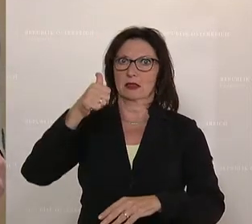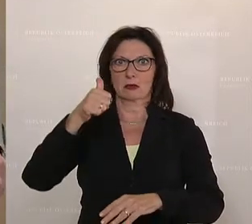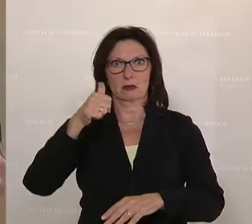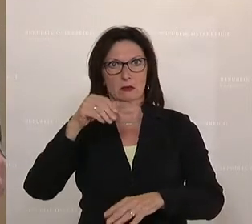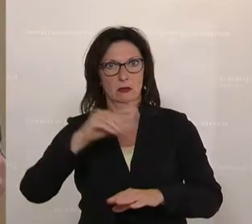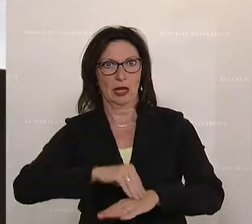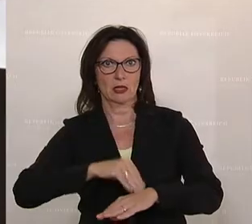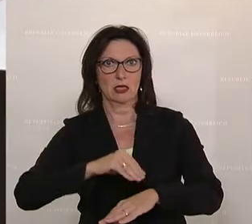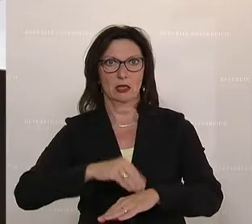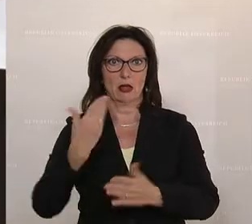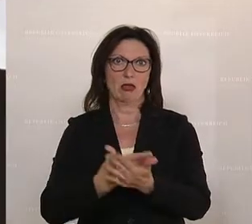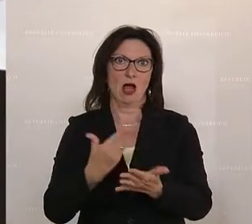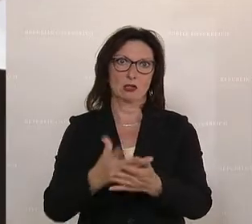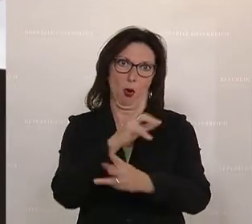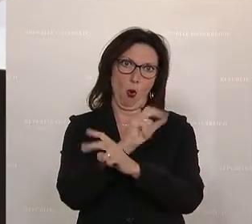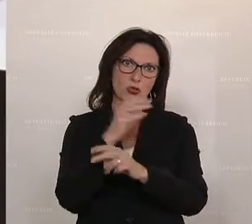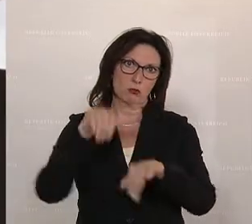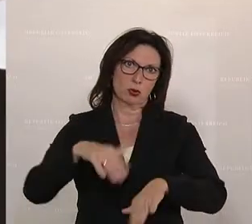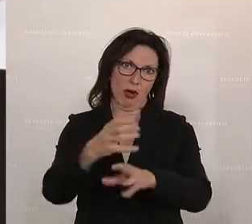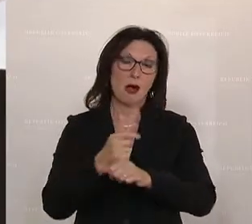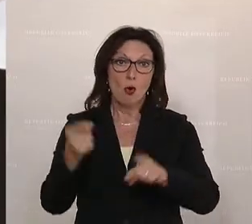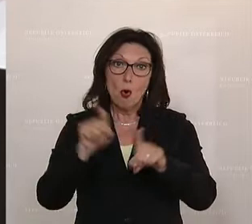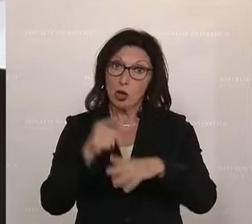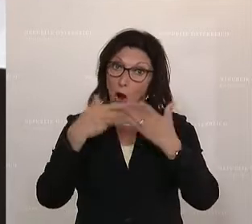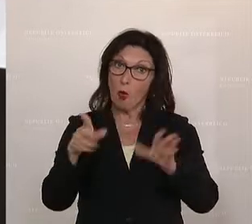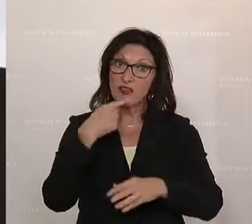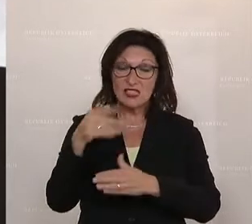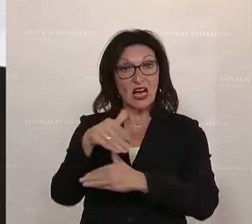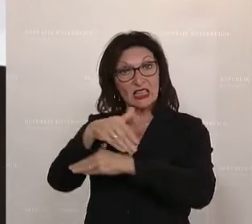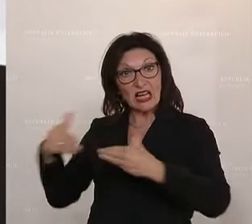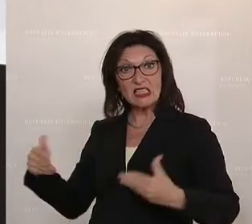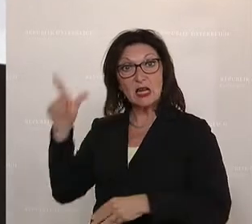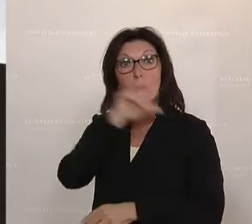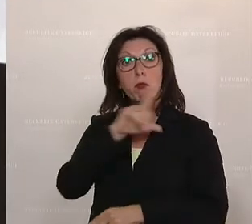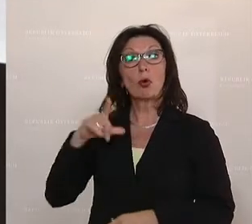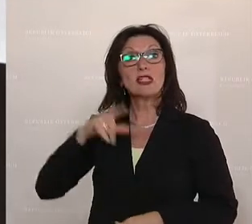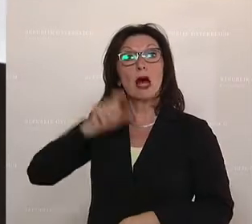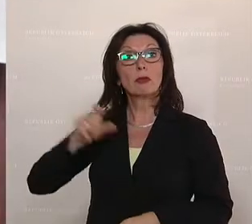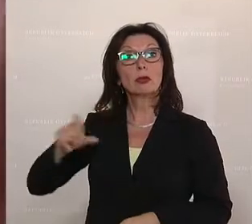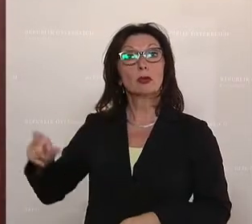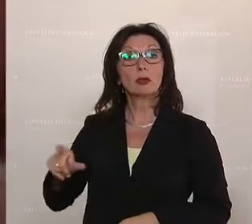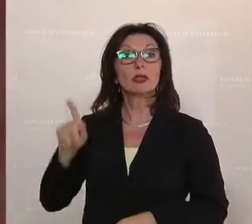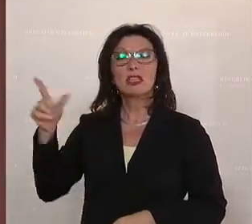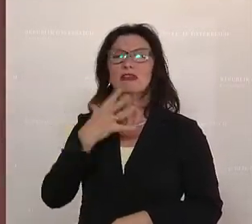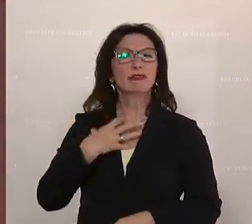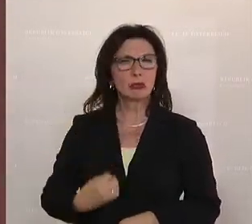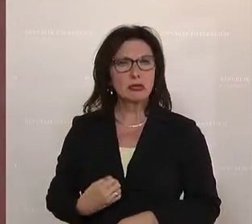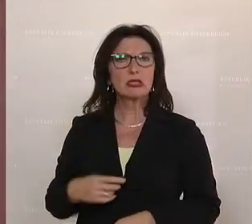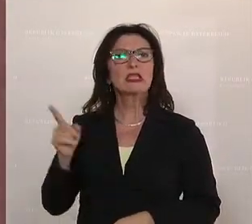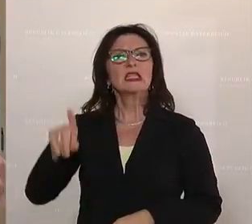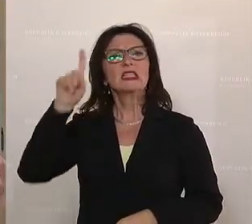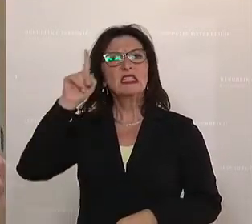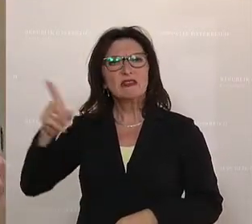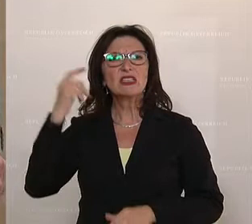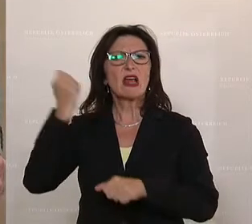auch. Und sagen wir auch, dass die Polizeibeamten an der Grenze frustriert sind, weil sie wissen, dass sie eine